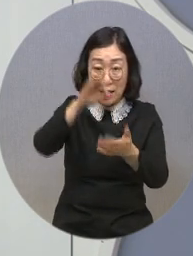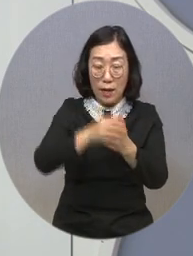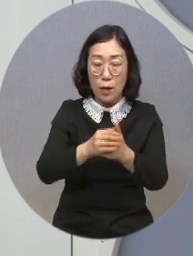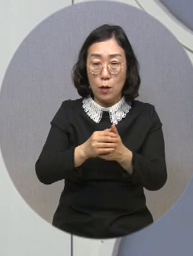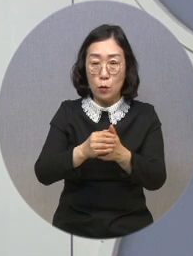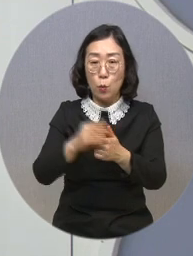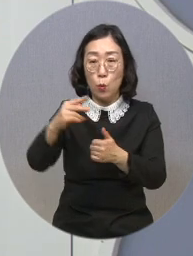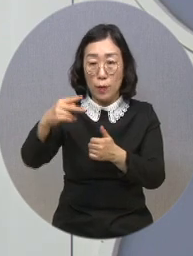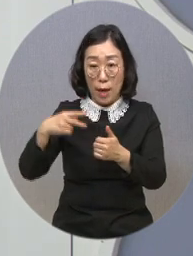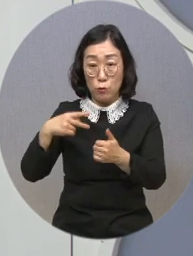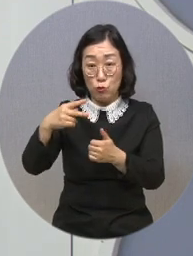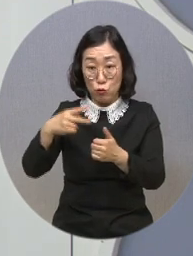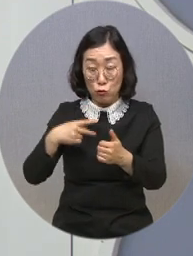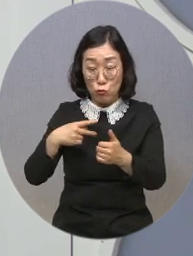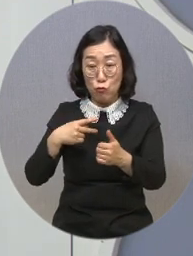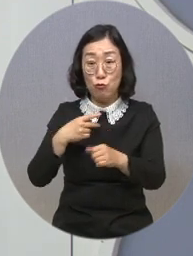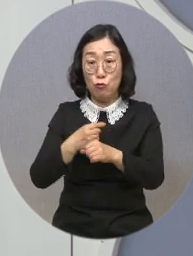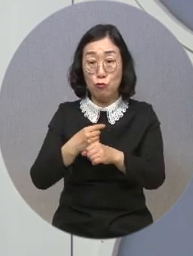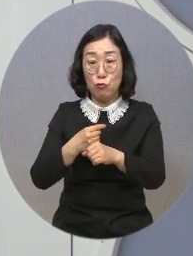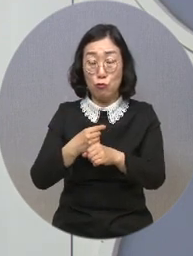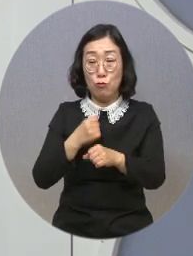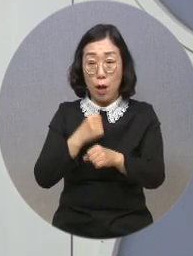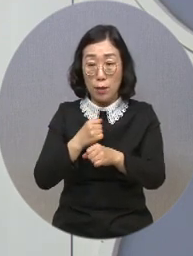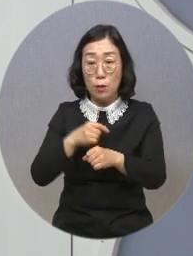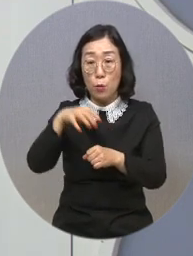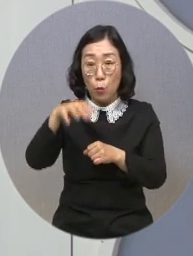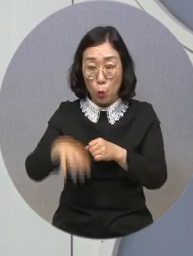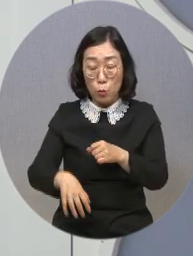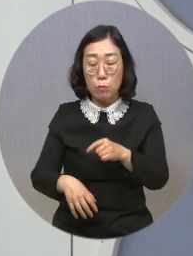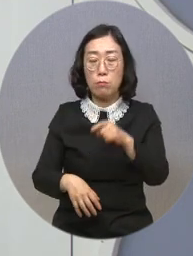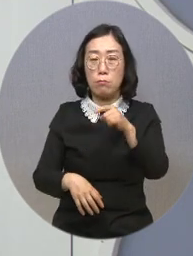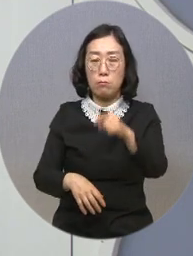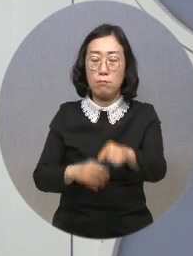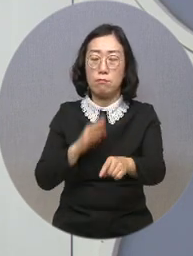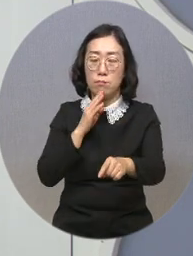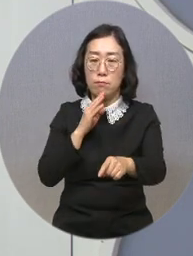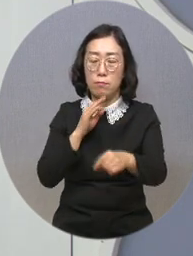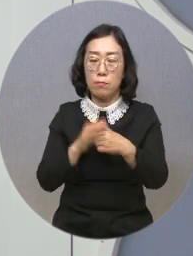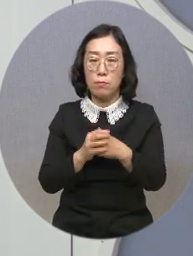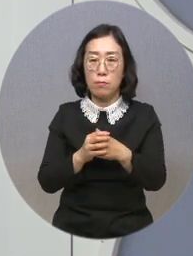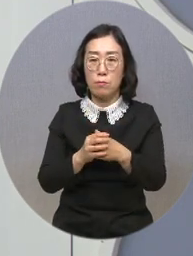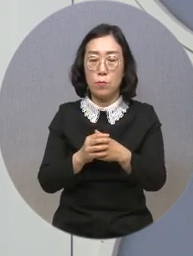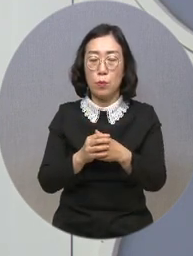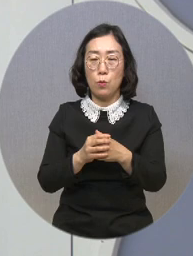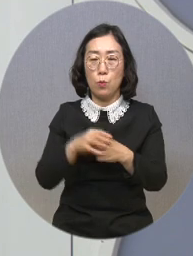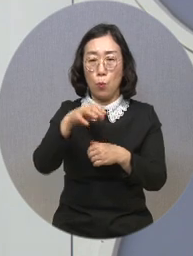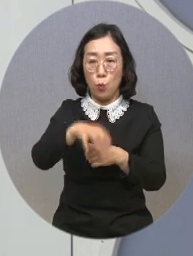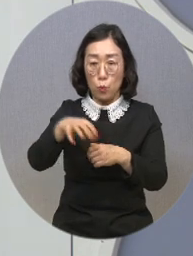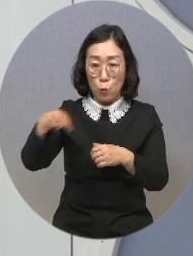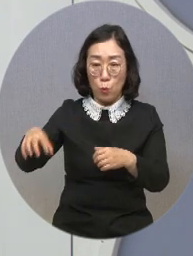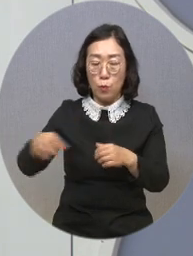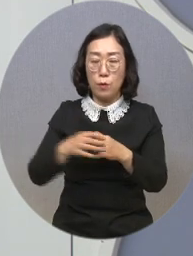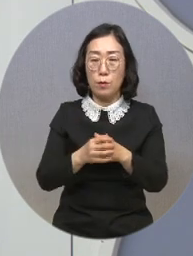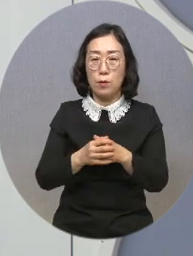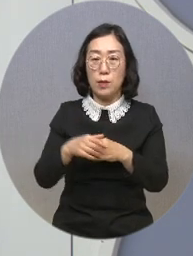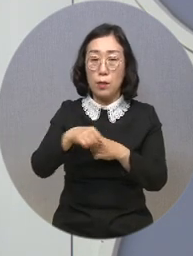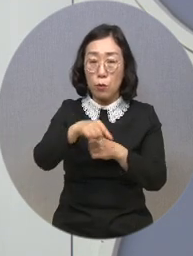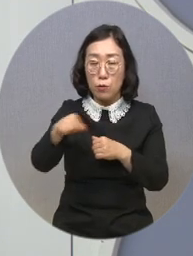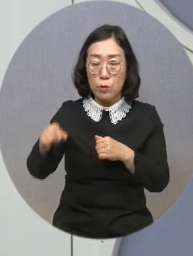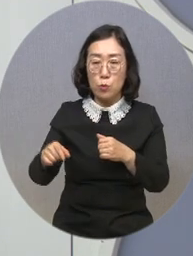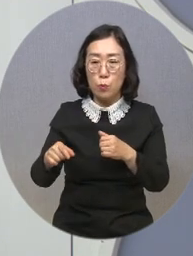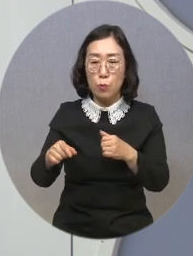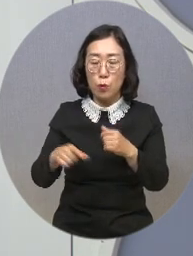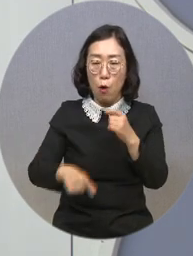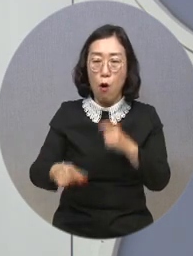또 받고 이러면서 주로 서민들과 같이 거래를 하는 그런 금융기관인데 그렇죠. 이 금융기관을 좀 대폭